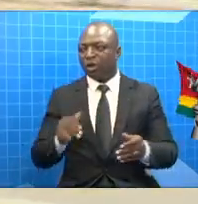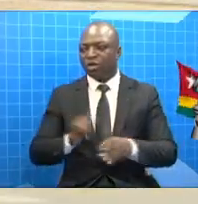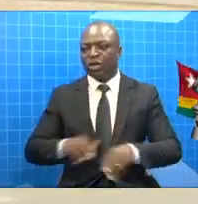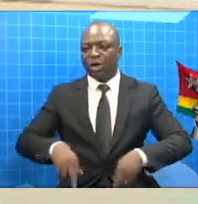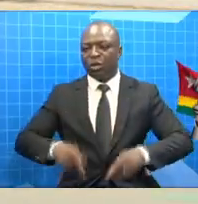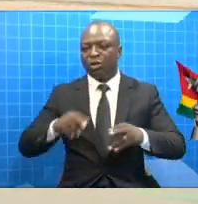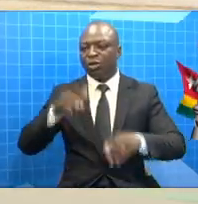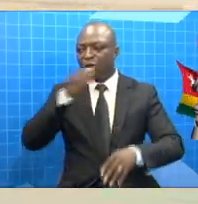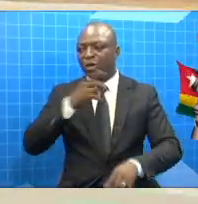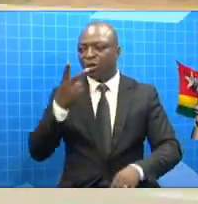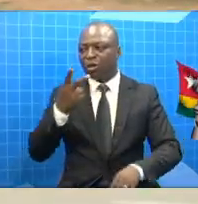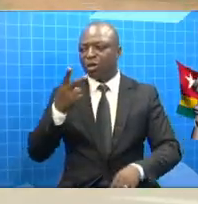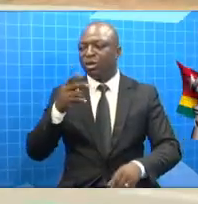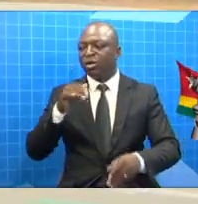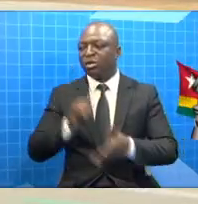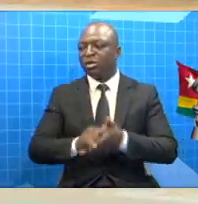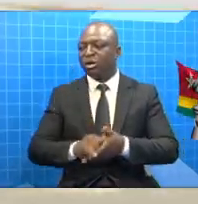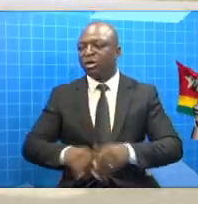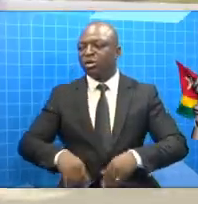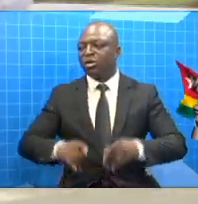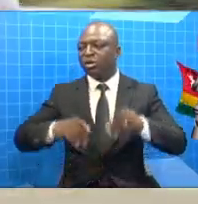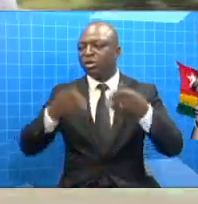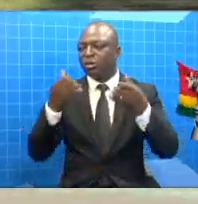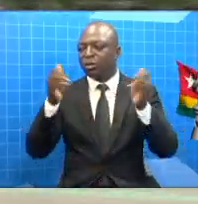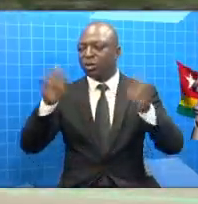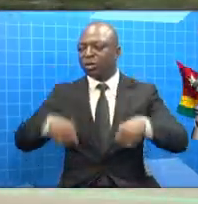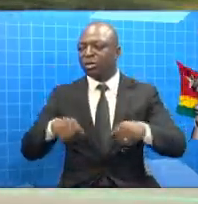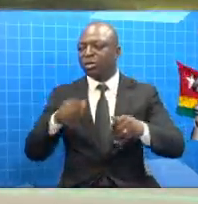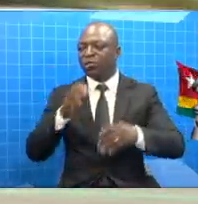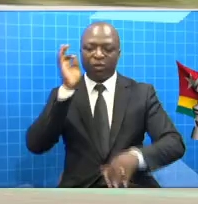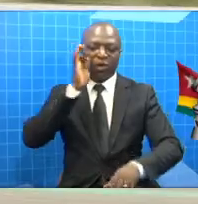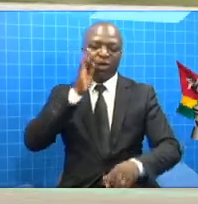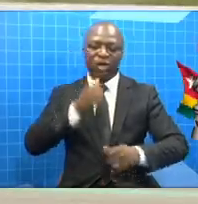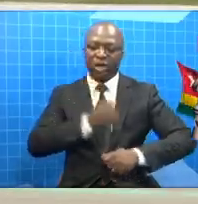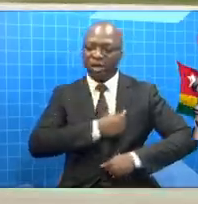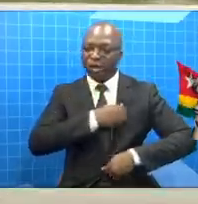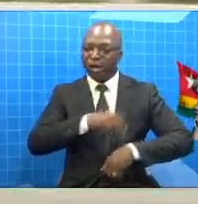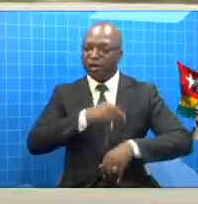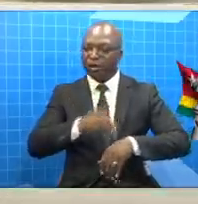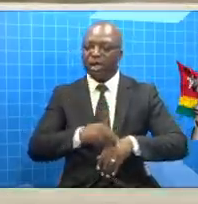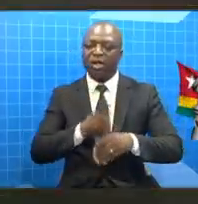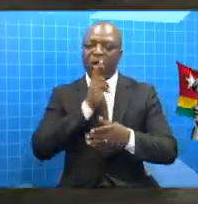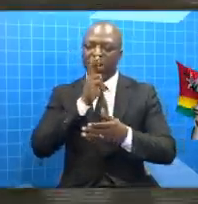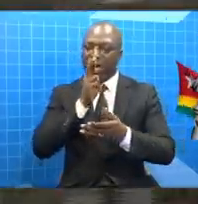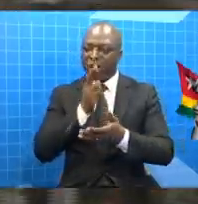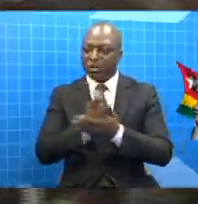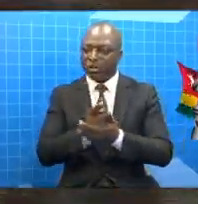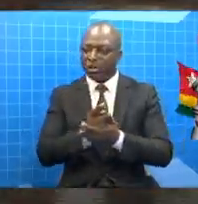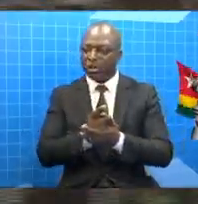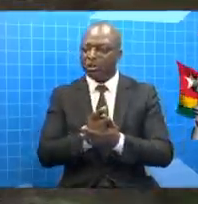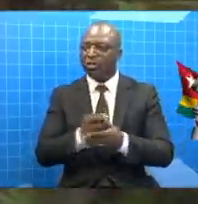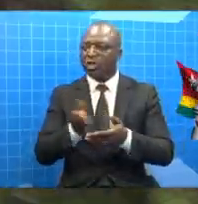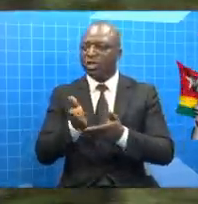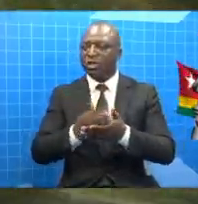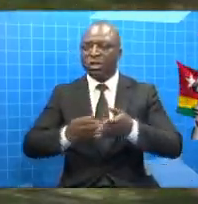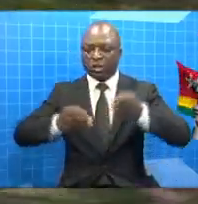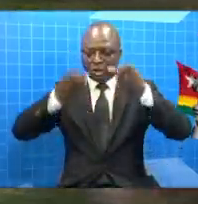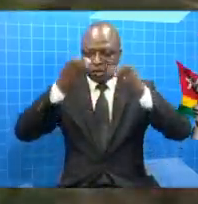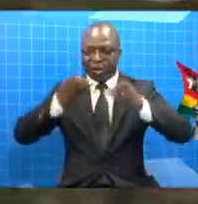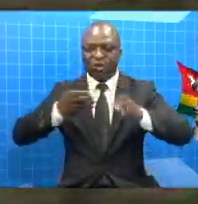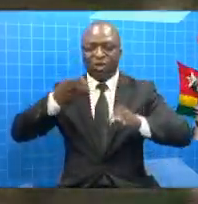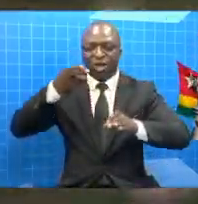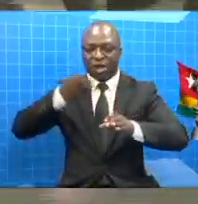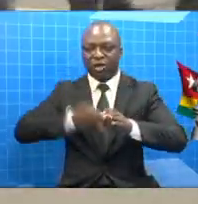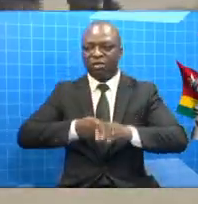2, l'allure et la posture du personnel féminin de l'armée nationale rassurent. Détermination,